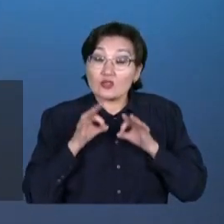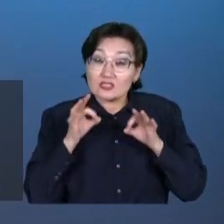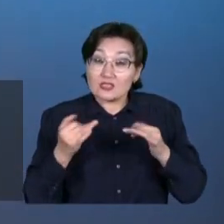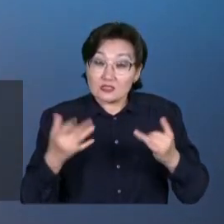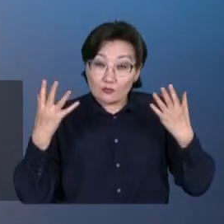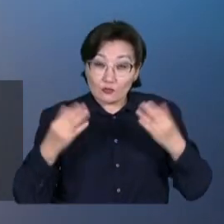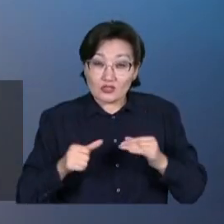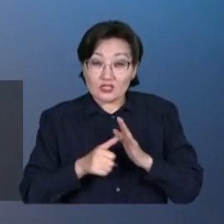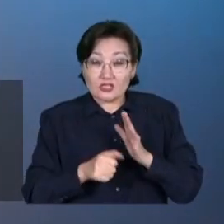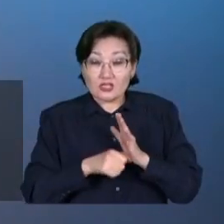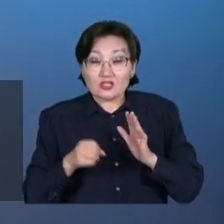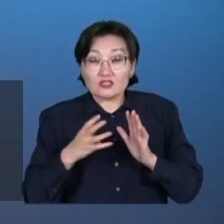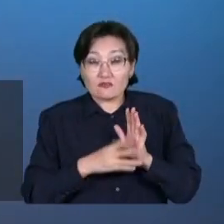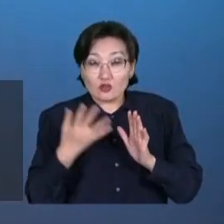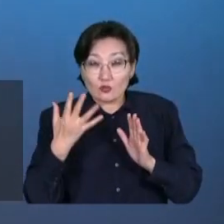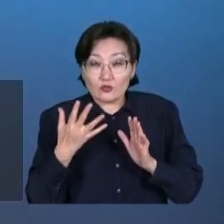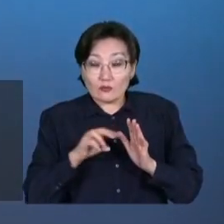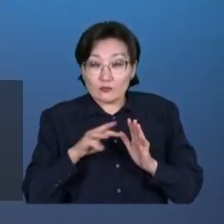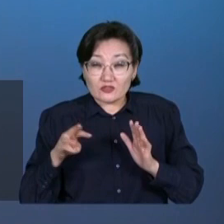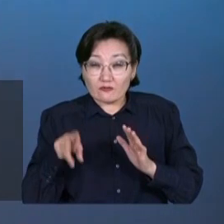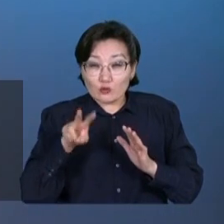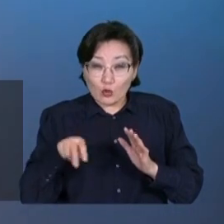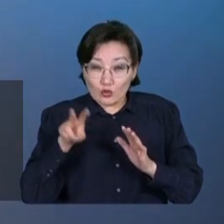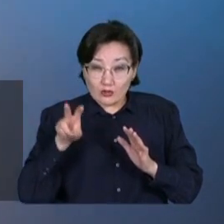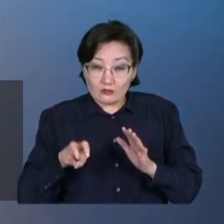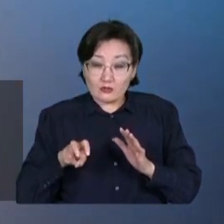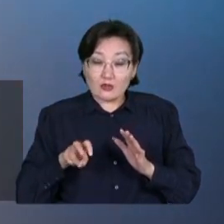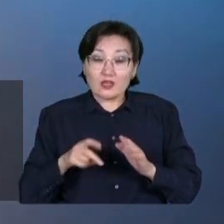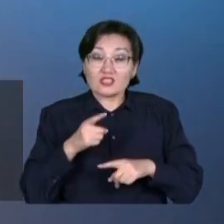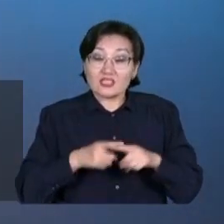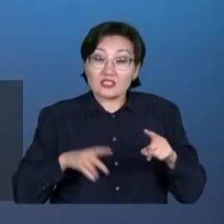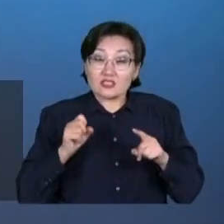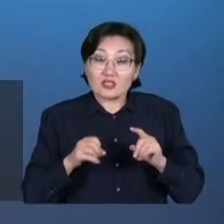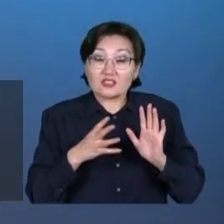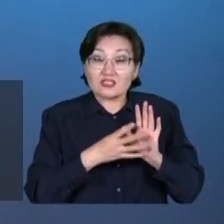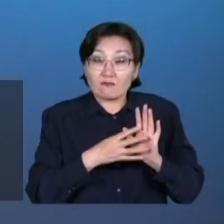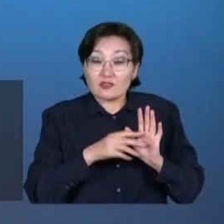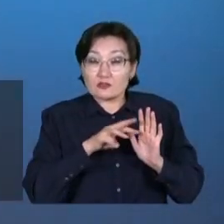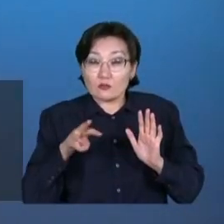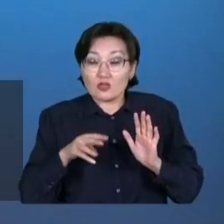день 695 миллионов долларов делим на